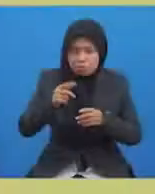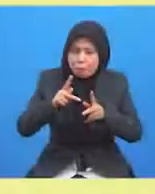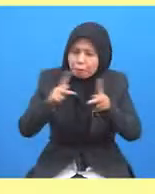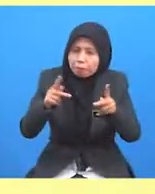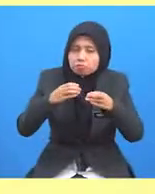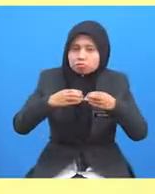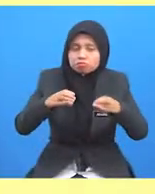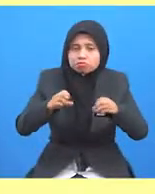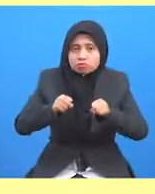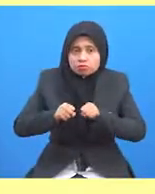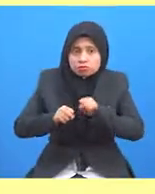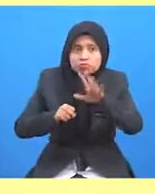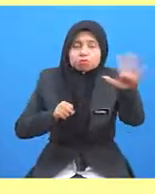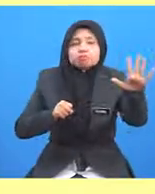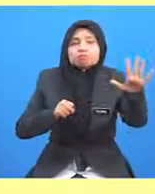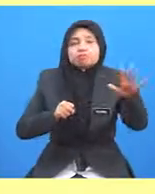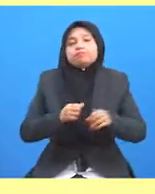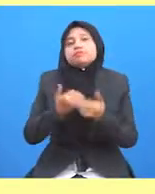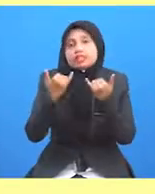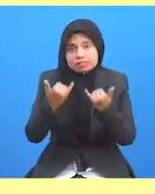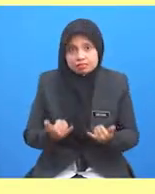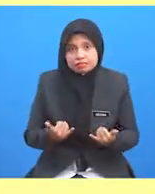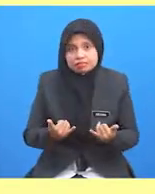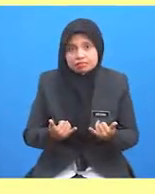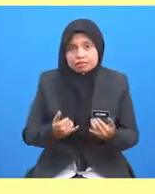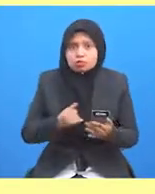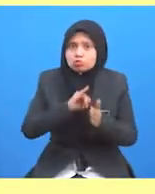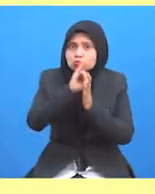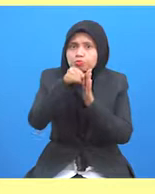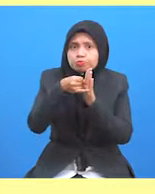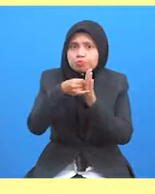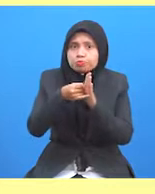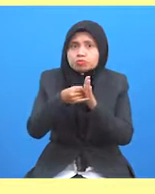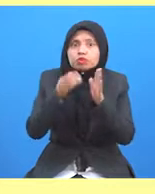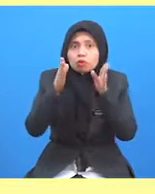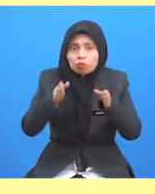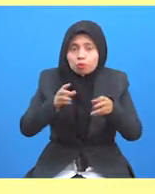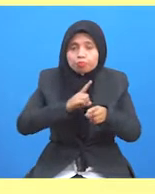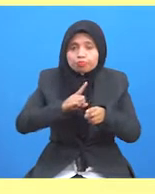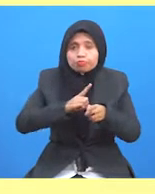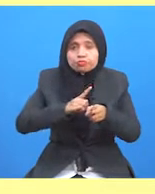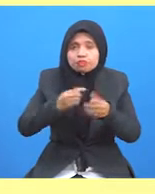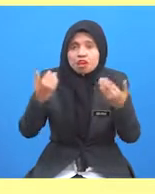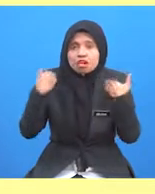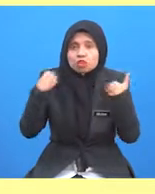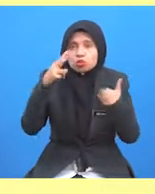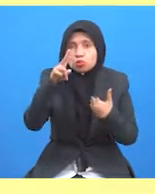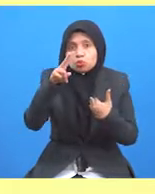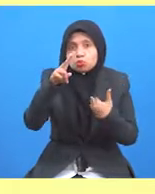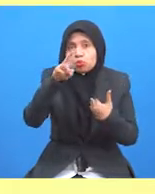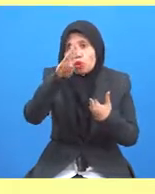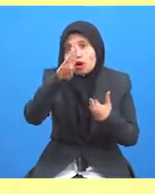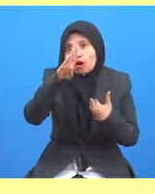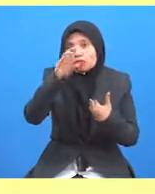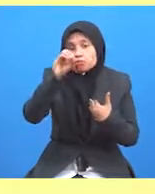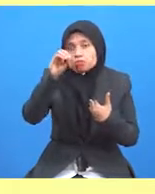dunia pada masa kini. Kini, jumlah umat Islam di seluruh dunia mencecah 2 bilion